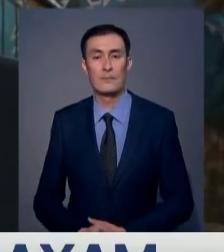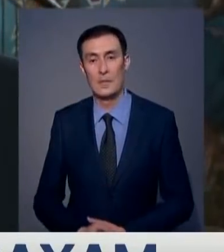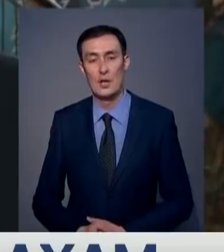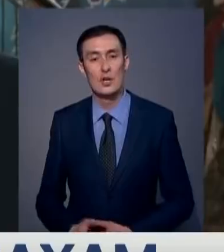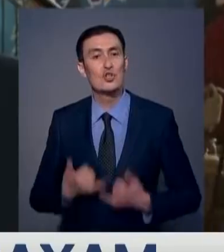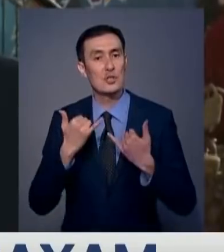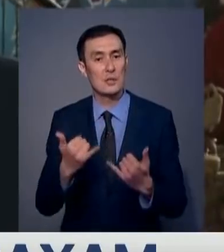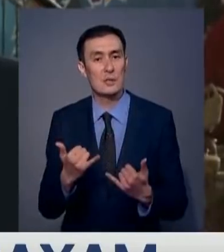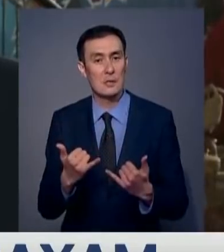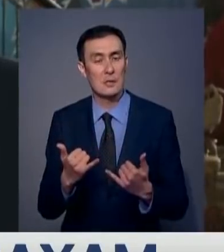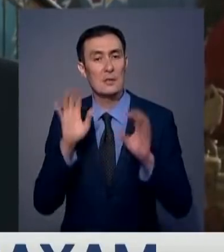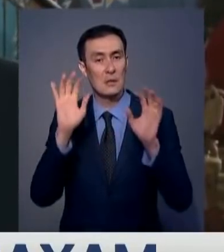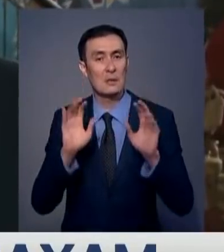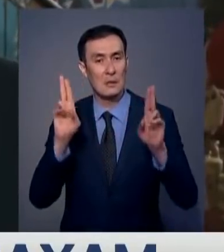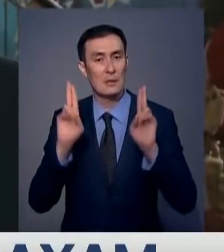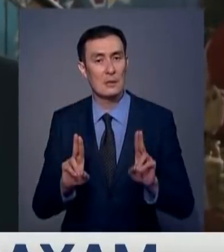Чтите традиции